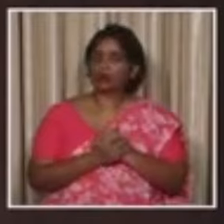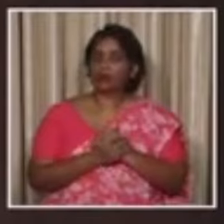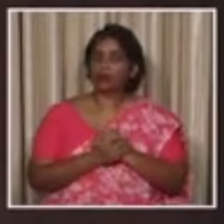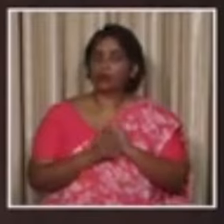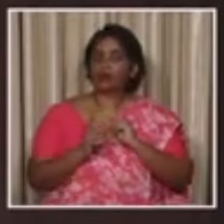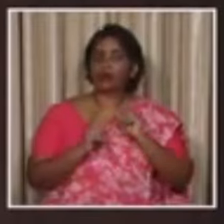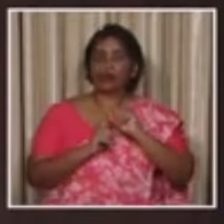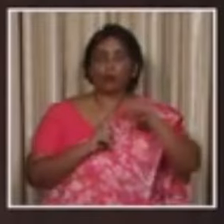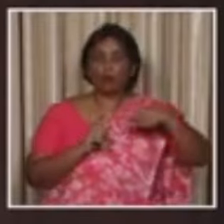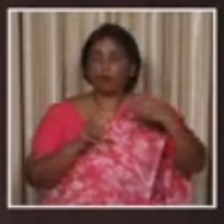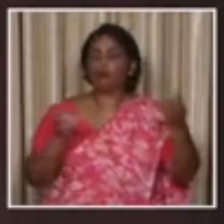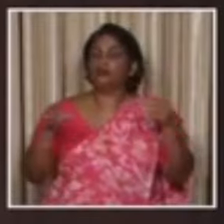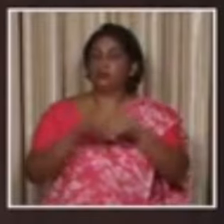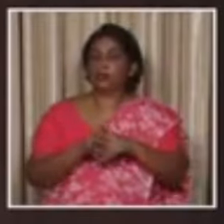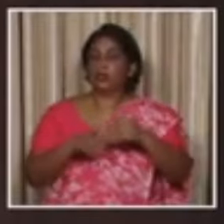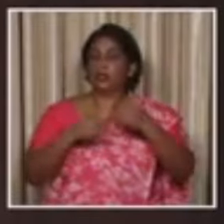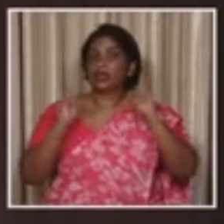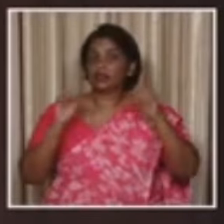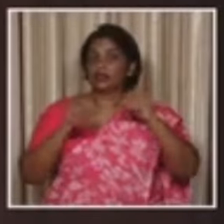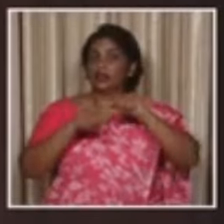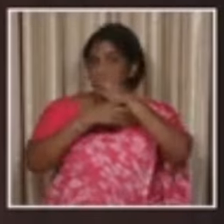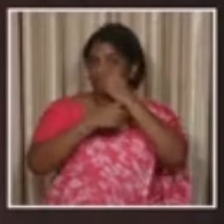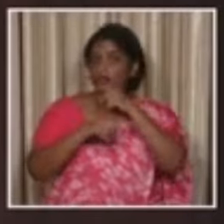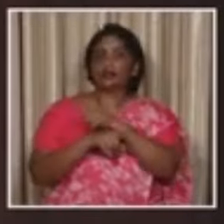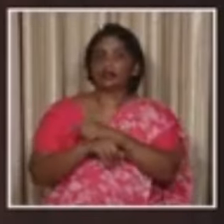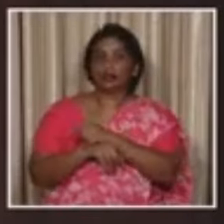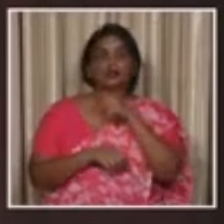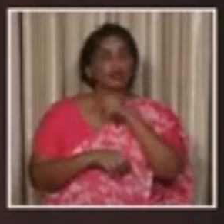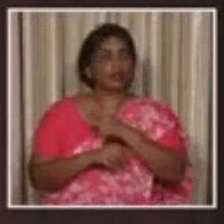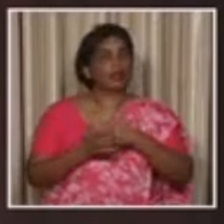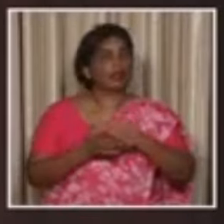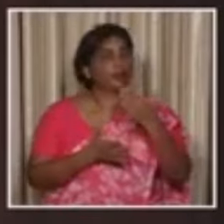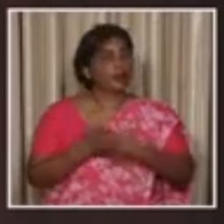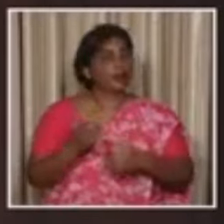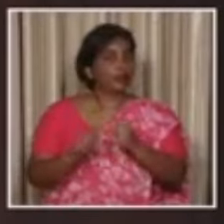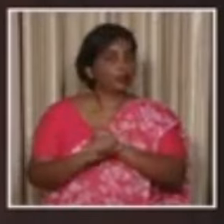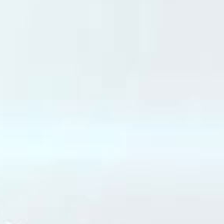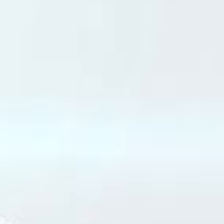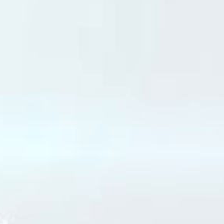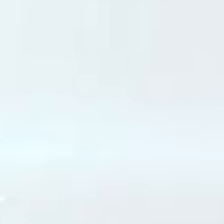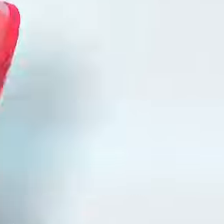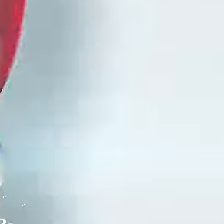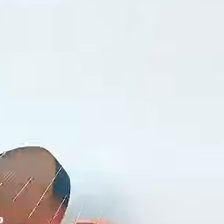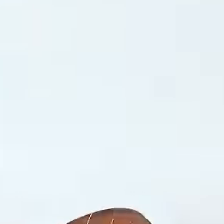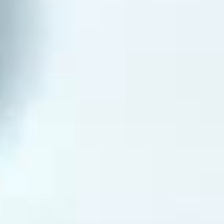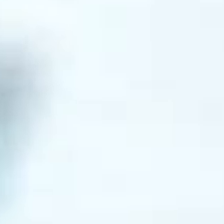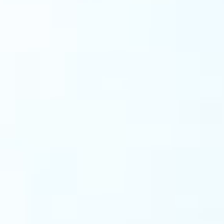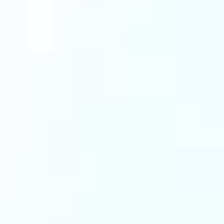සම්බන්ධ කරන්න ක්‍රීඩා විද්‍යාවත් නැත්තේ. කියන්නේ ඒගොල්ලන්ගේ රිපෝට් එක නැතුව අපිට කතා කරන්න බෑයි කියලා.